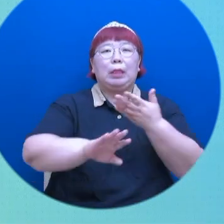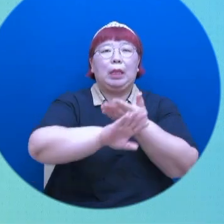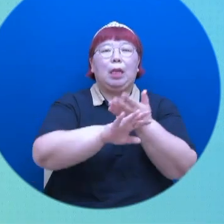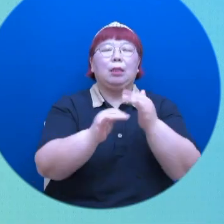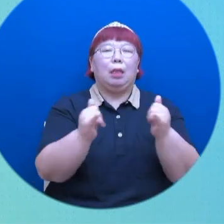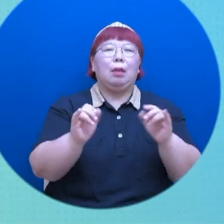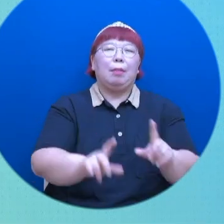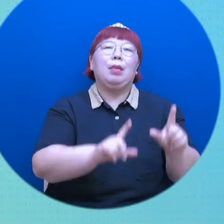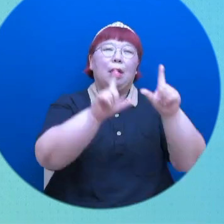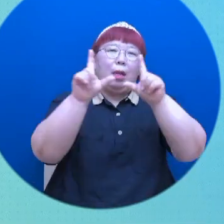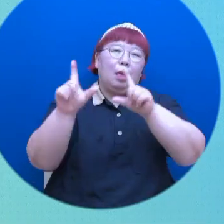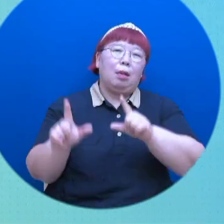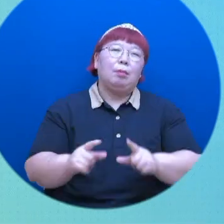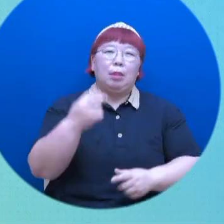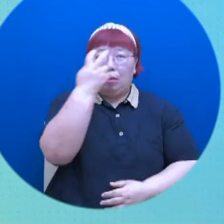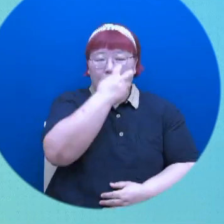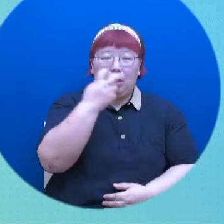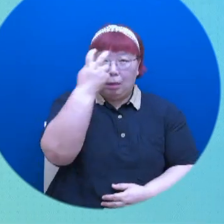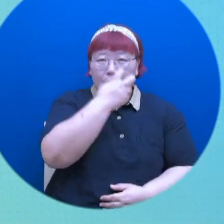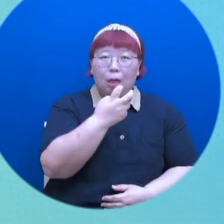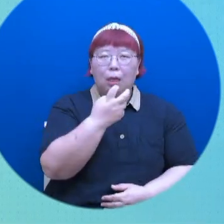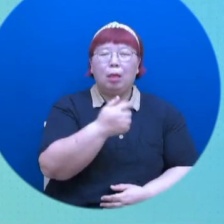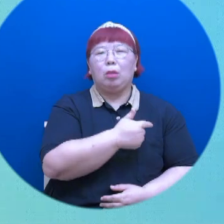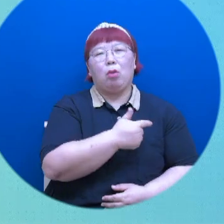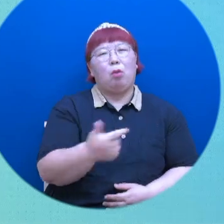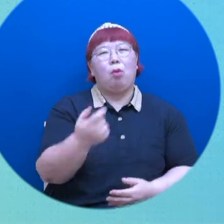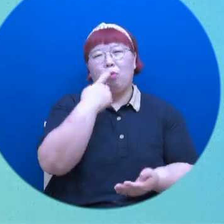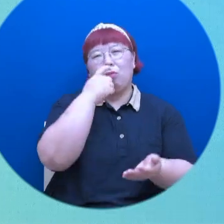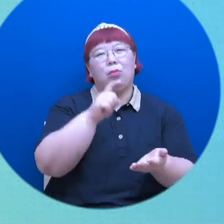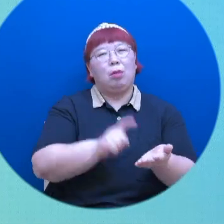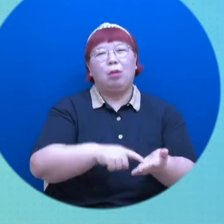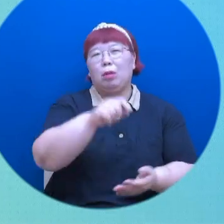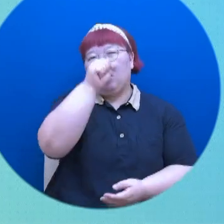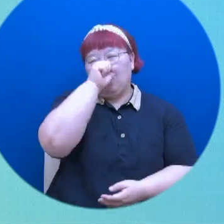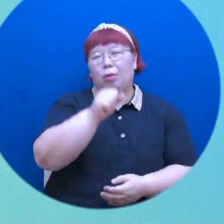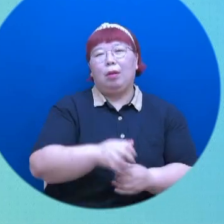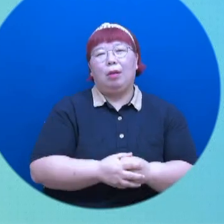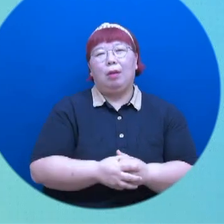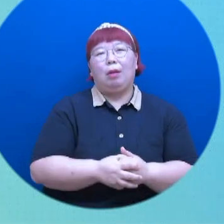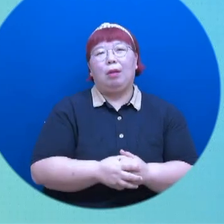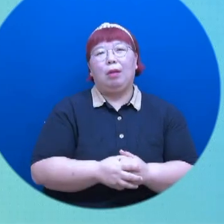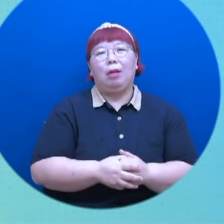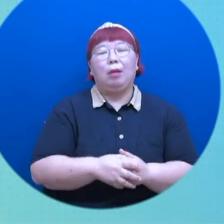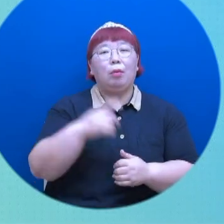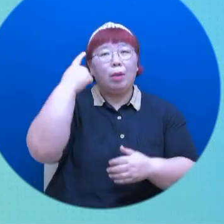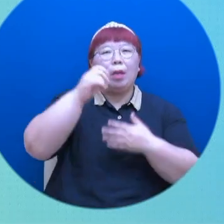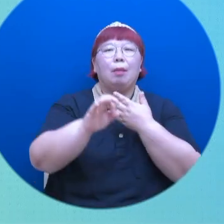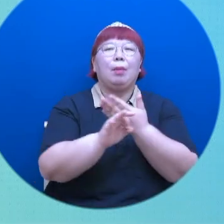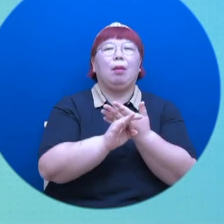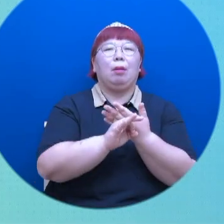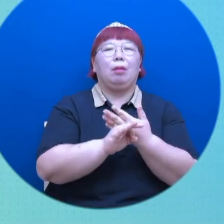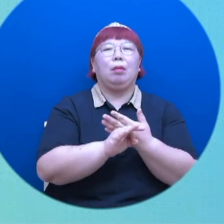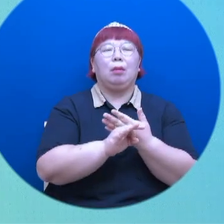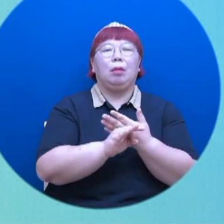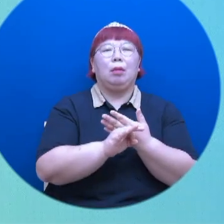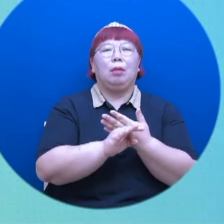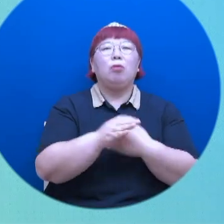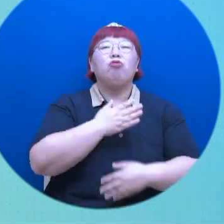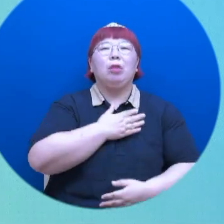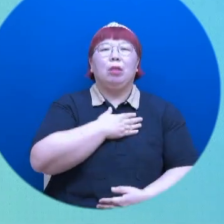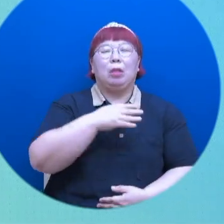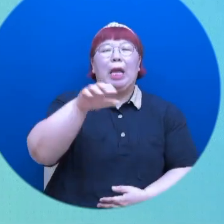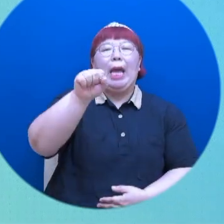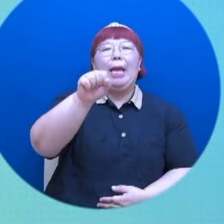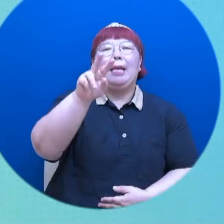삶을 관찰하기에 너무 좋은 시대예요. 우리에겐 뭐가 있죠?